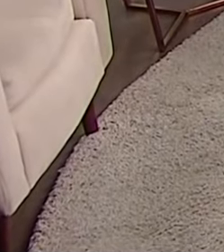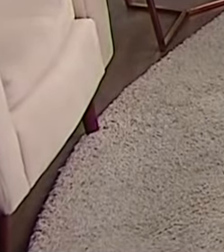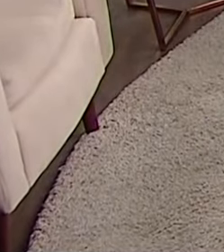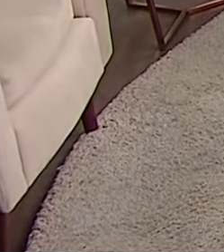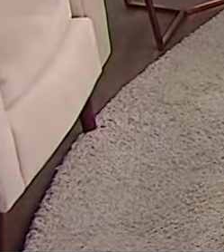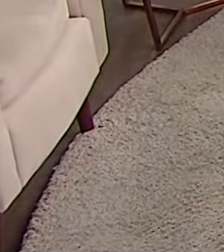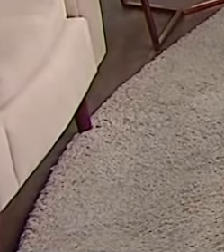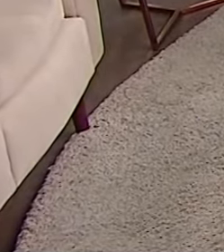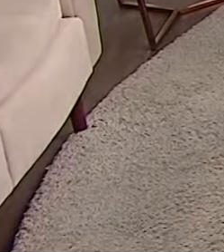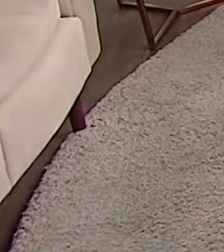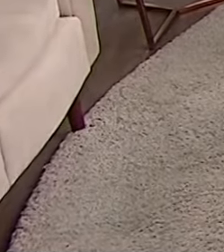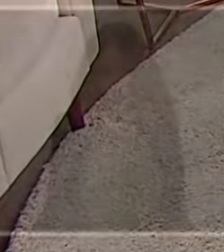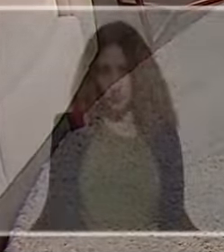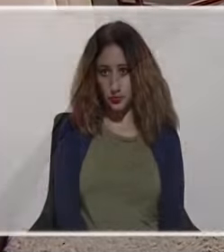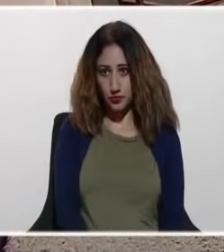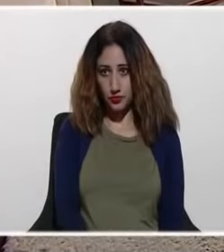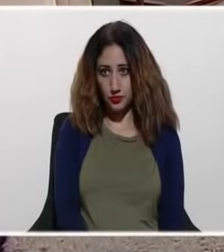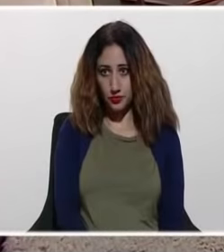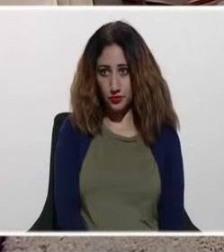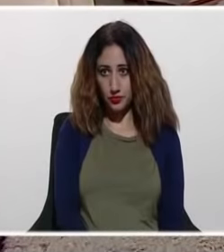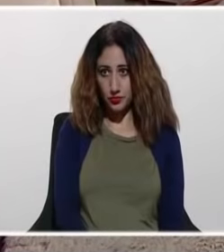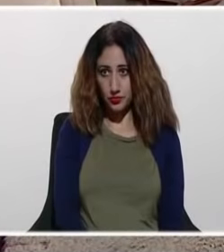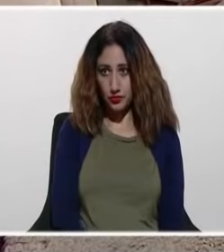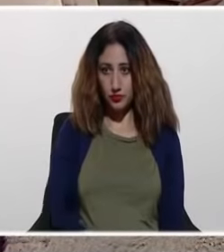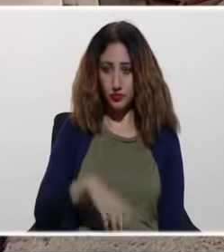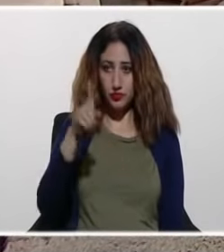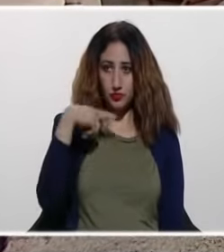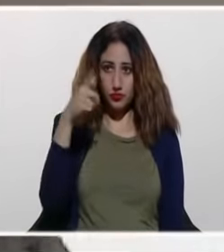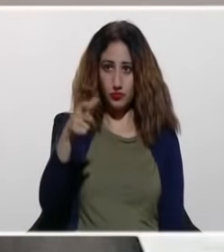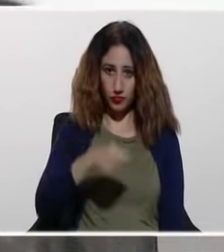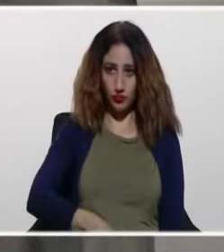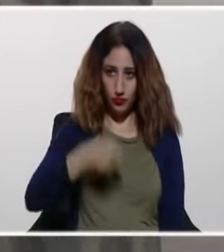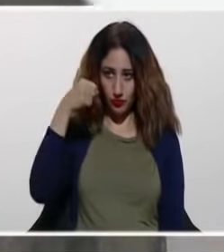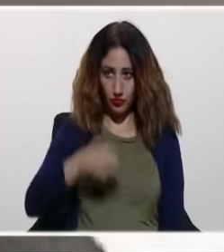أربعين كيلو. أنا أصلاً ما عنديش وزن الوزن ده، فبضطر أعمل كده.